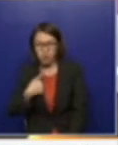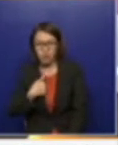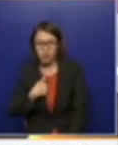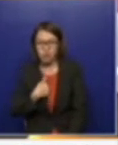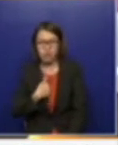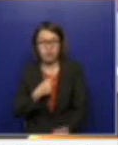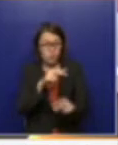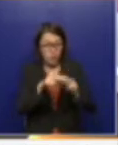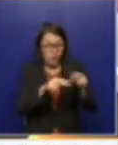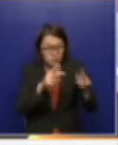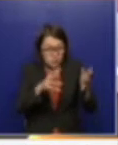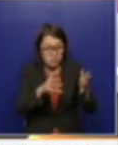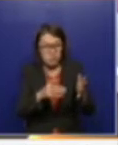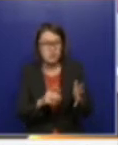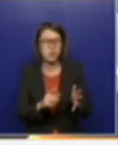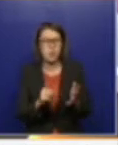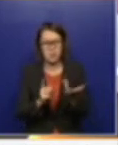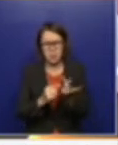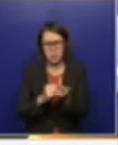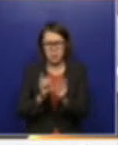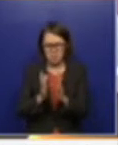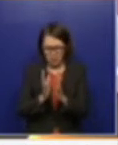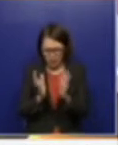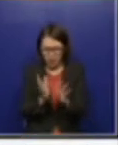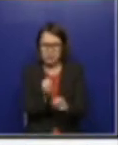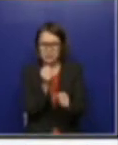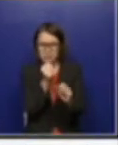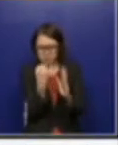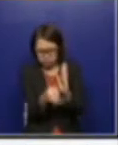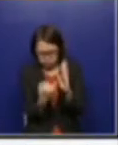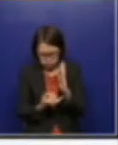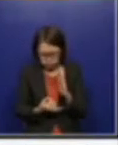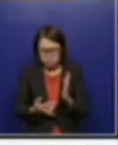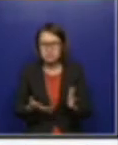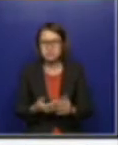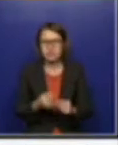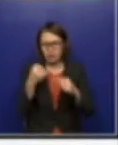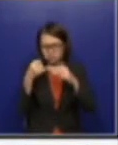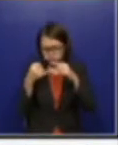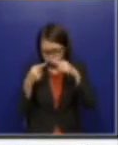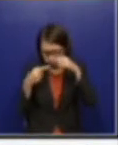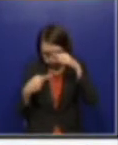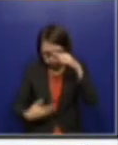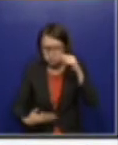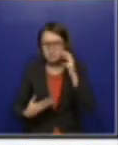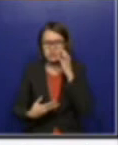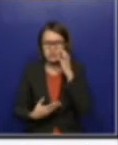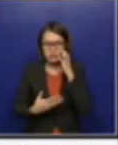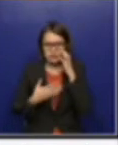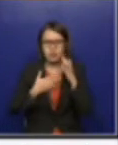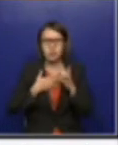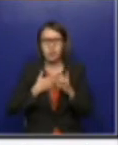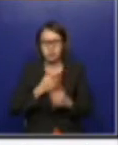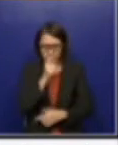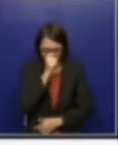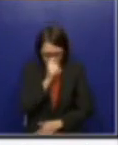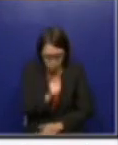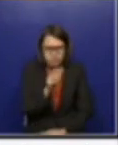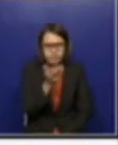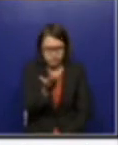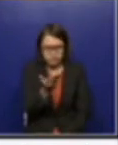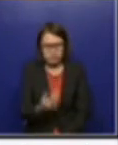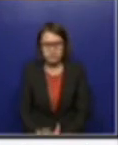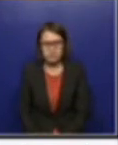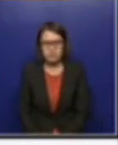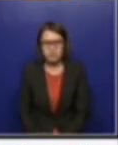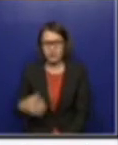นี่มันจะนับคดีไม่ถ้วนท่านร้อยมตรีที่เคารพผมนับถือท่านเมื่อท่านตั้